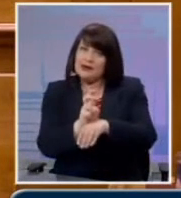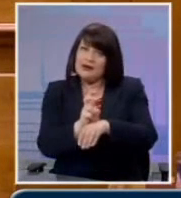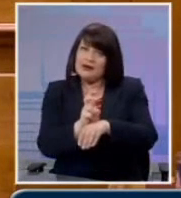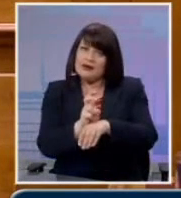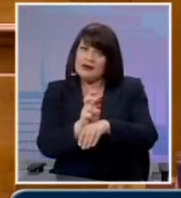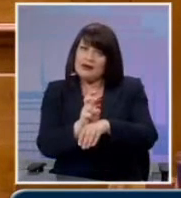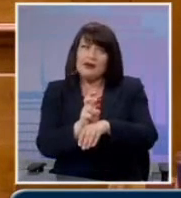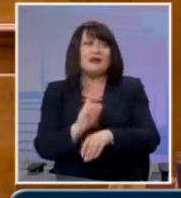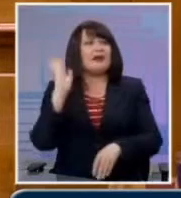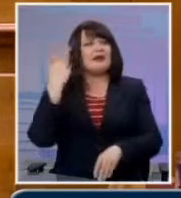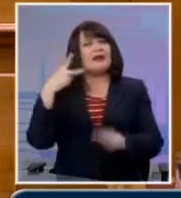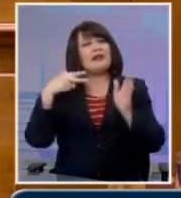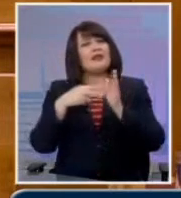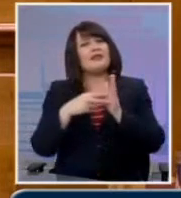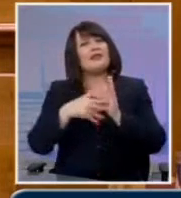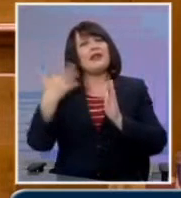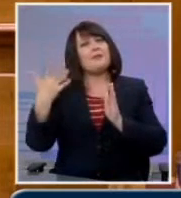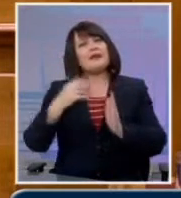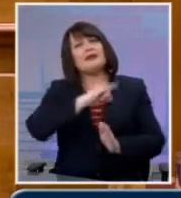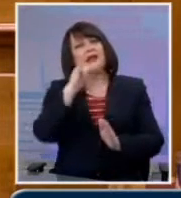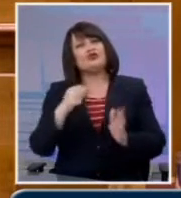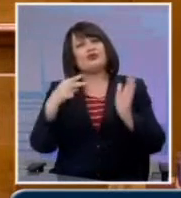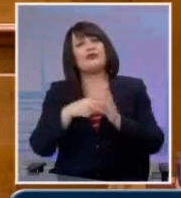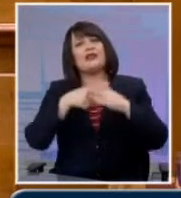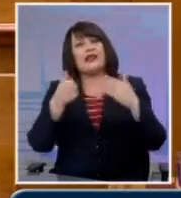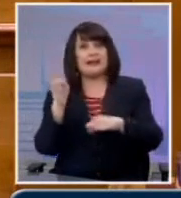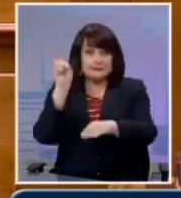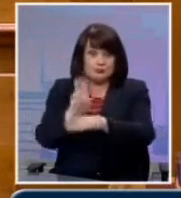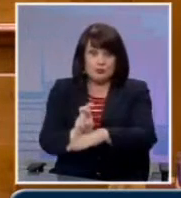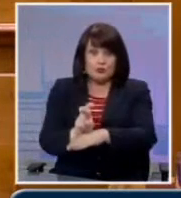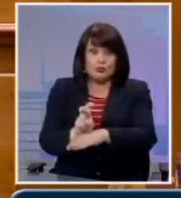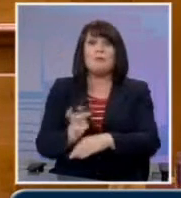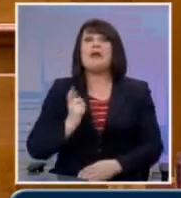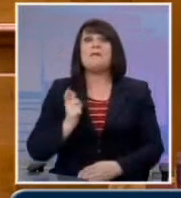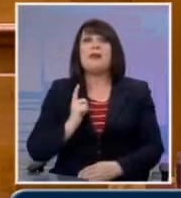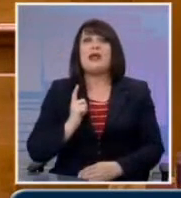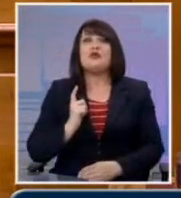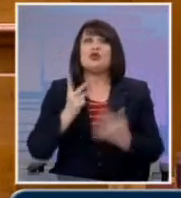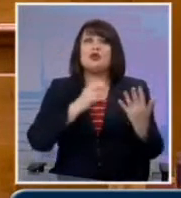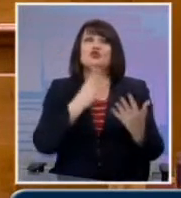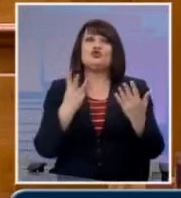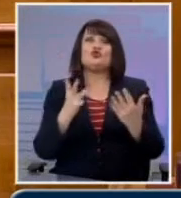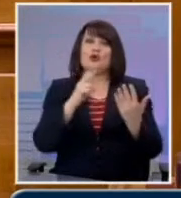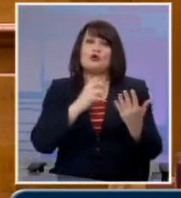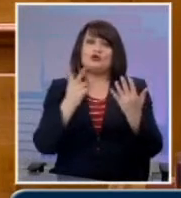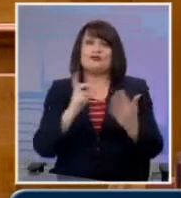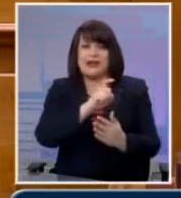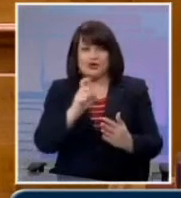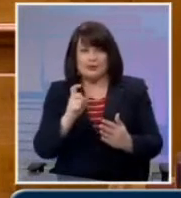του 2015 στο 2016, τα οποία αναδιάθετα. Για ποιο λόγο λοιπόν τα